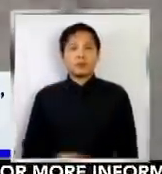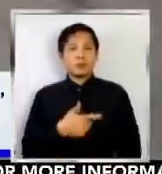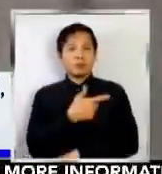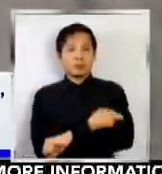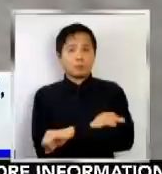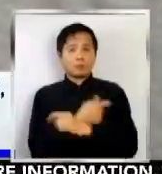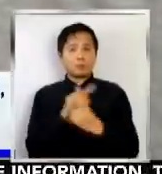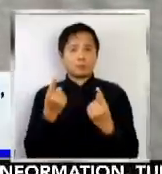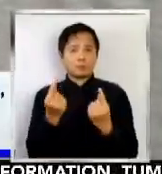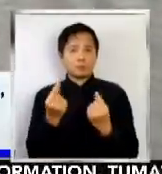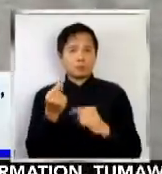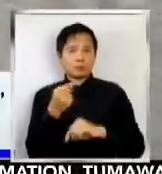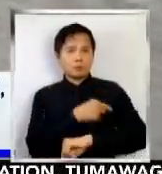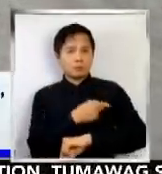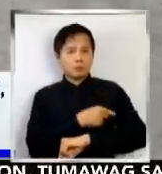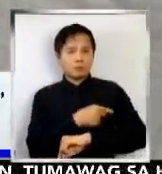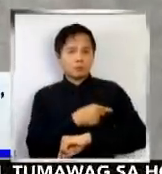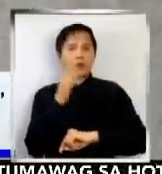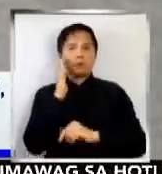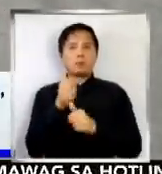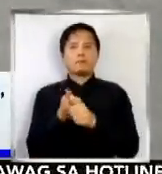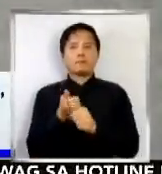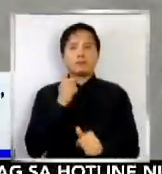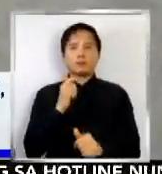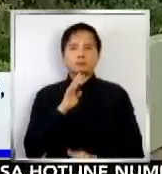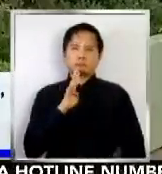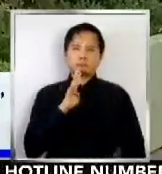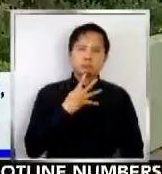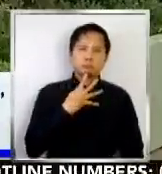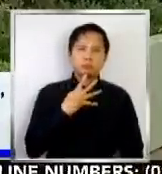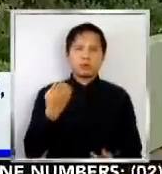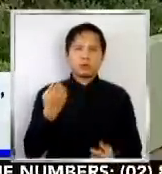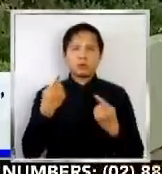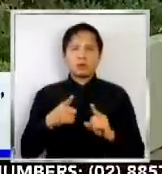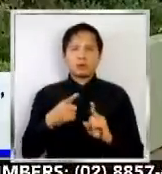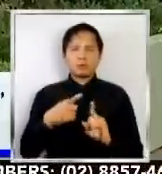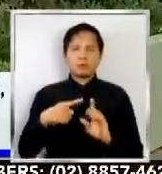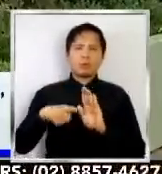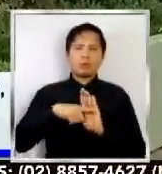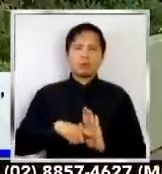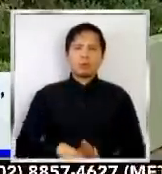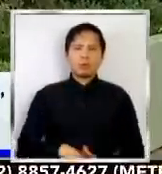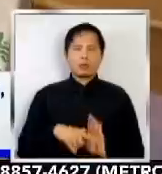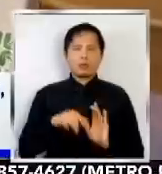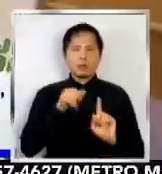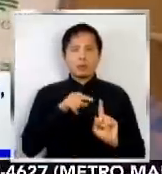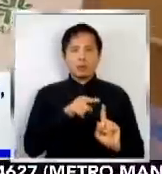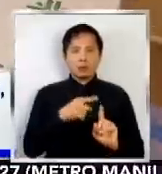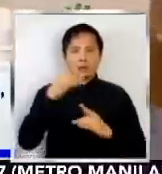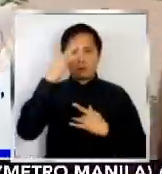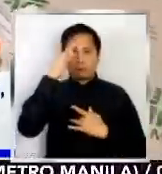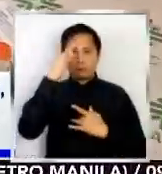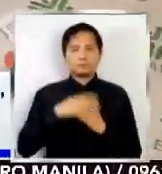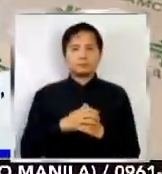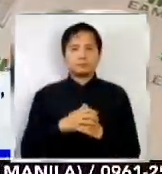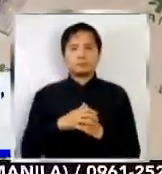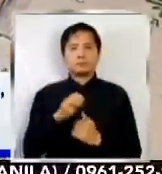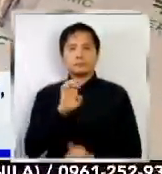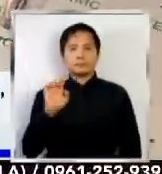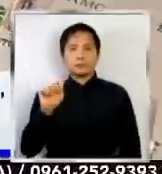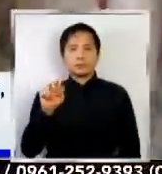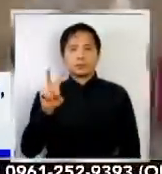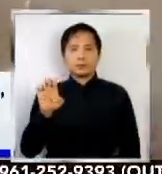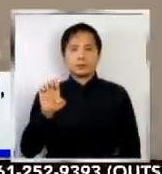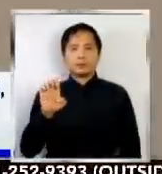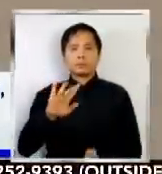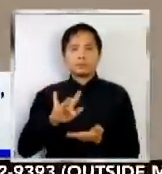maging severe o matindi ang epekto ng COVID sa tao. Sa East Avenue Medical Center, sa darating na Lunes Santo hanggang Miyerkules